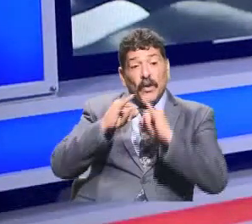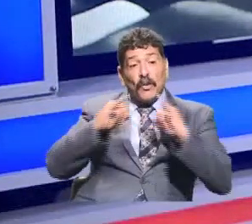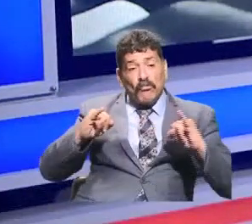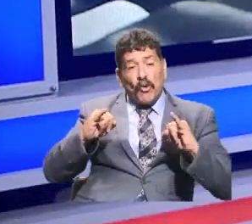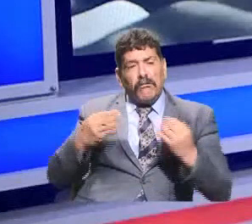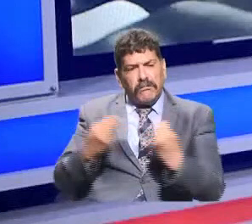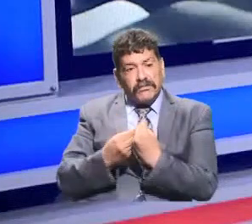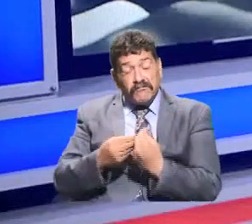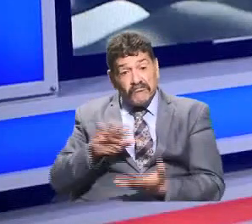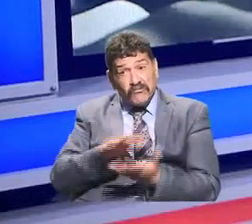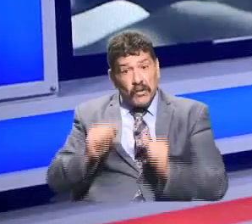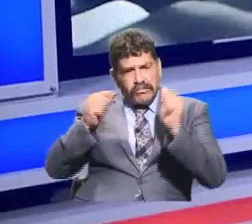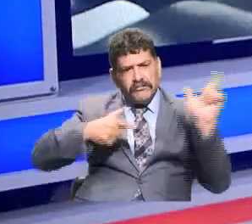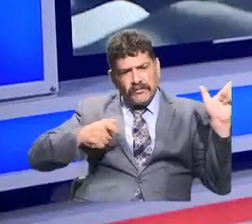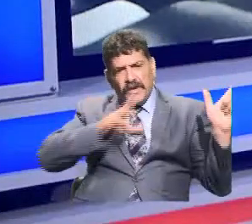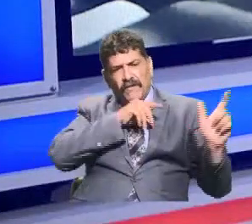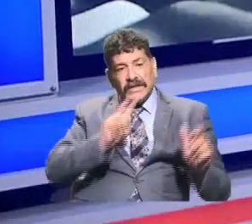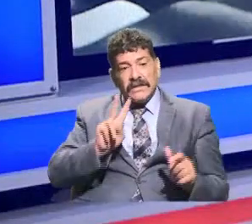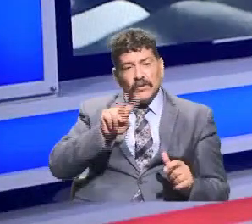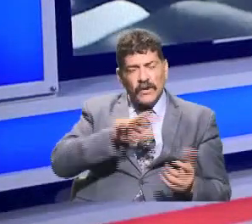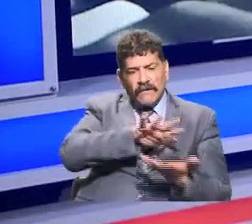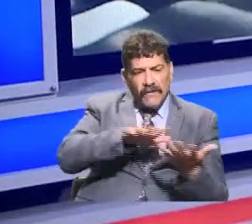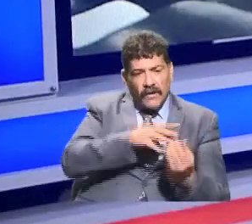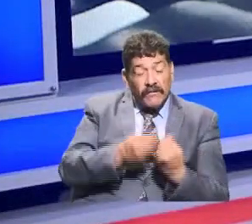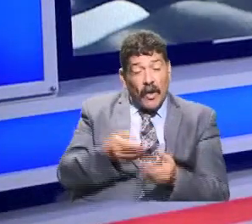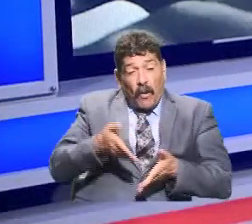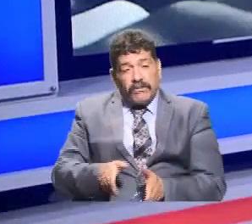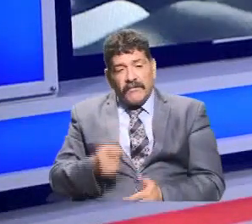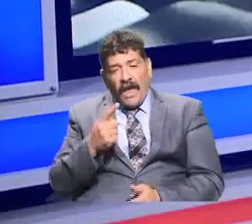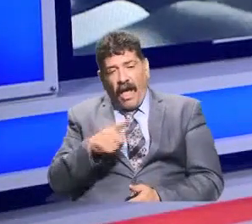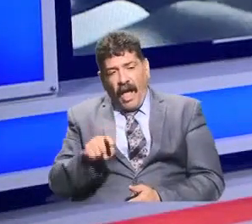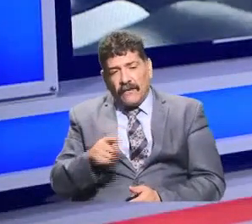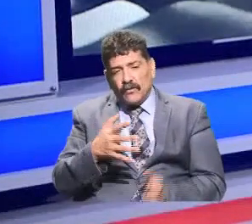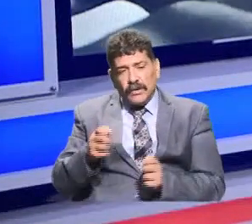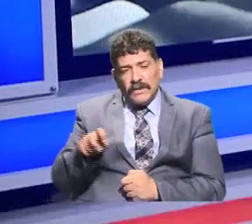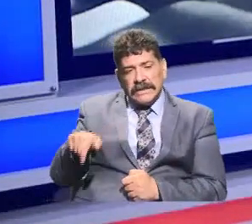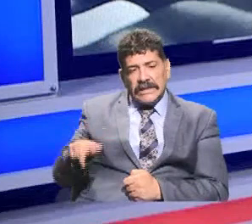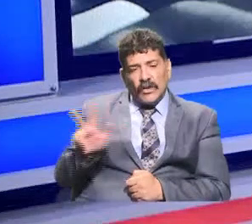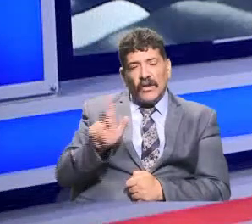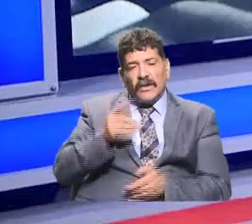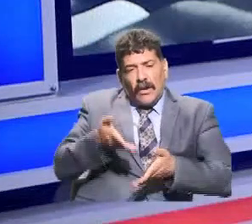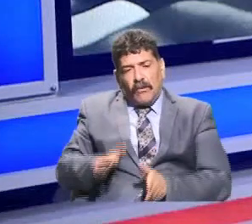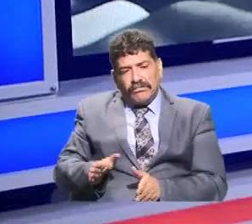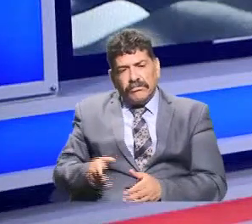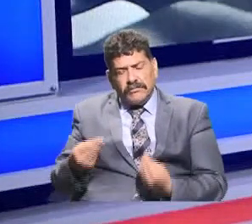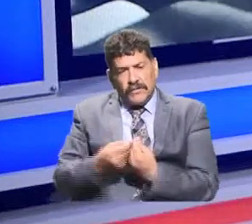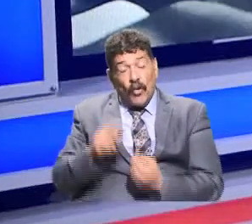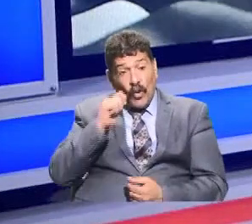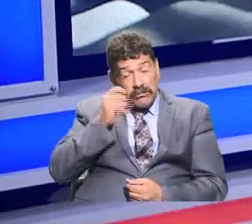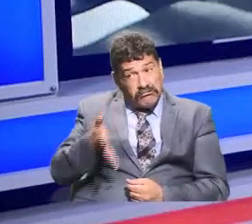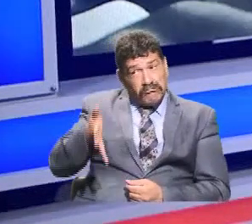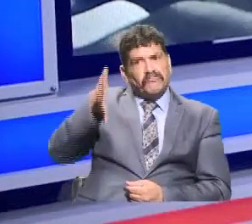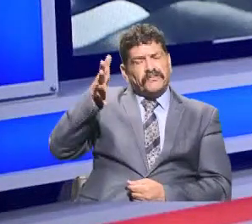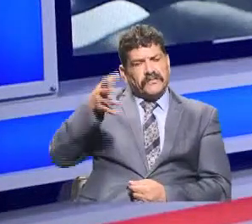حتى نهضت البندقيه ولد غسان عام 1936 وما لبث حتى